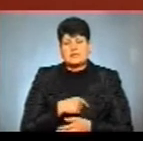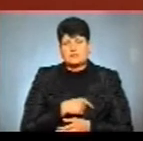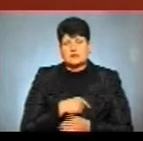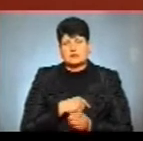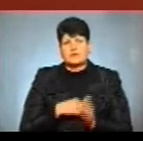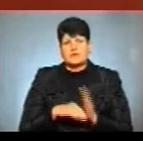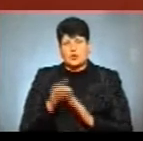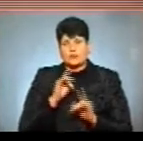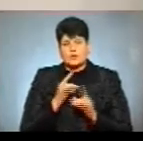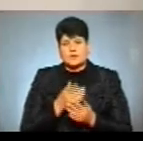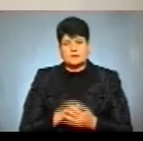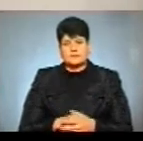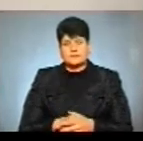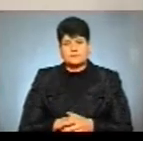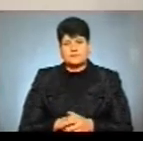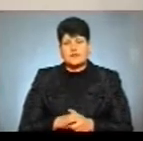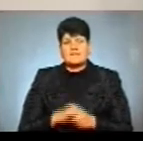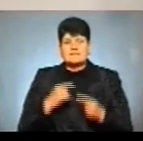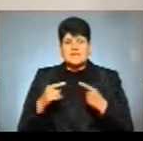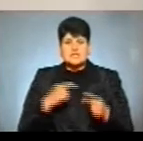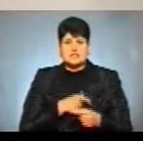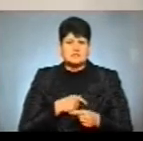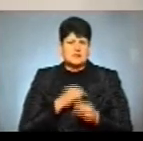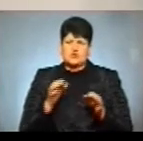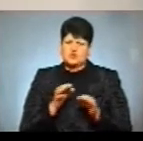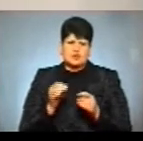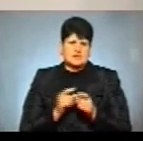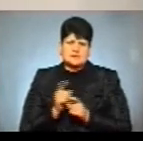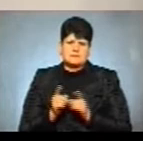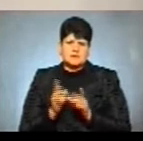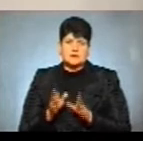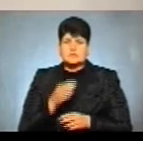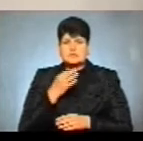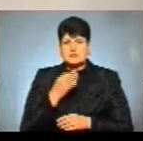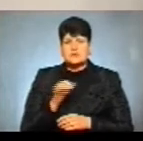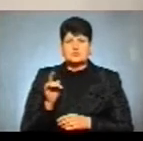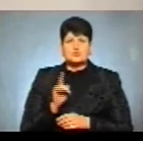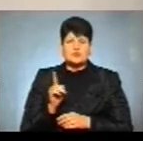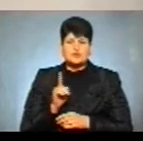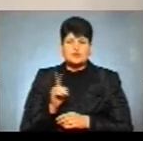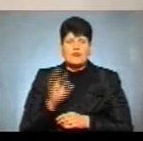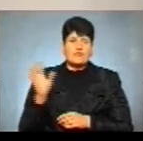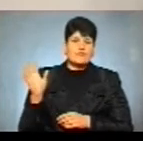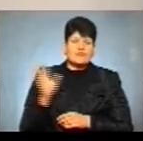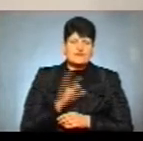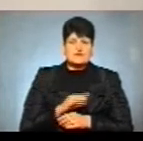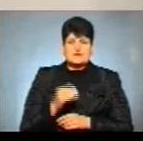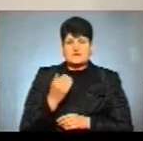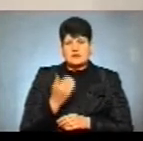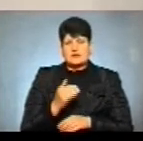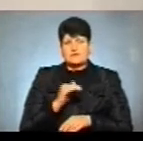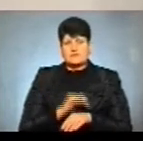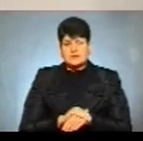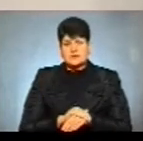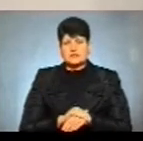депутатом Верховної Ради? А в решті депутатів фактично нічого не змінилося. Зазначу, що всі вони